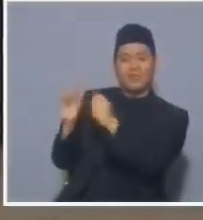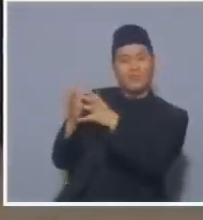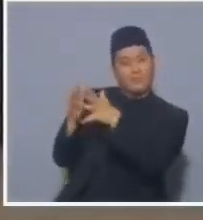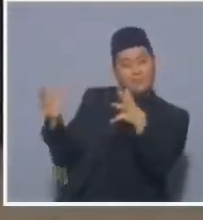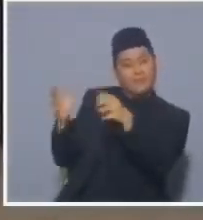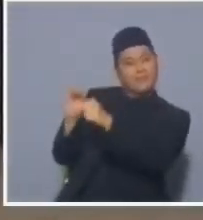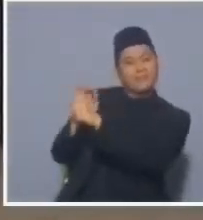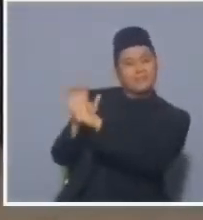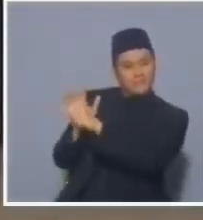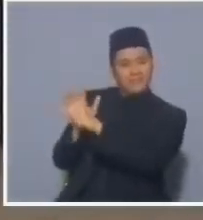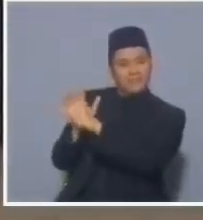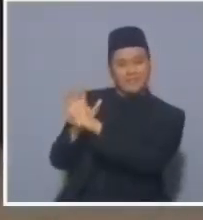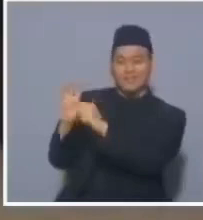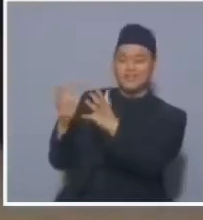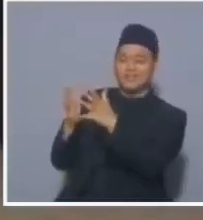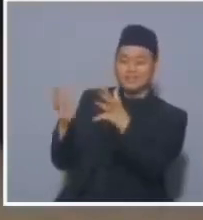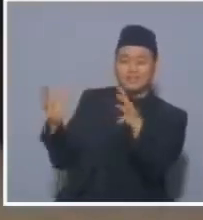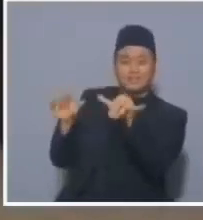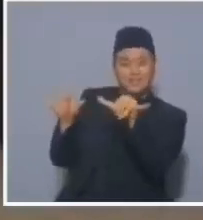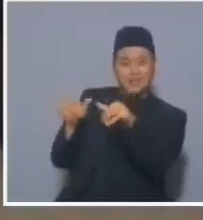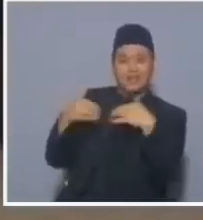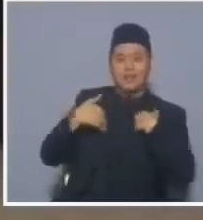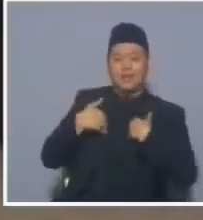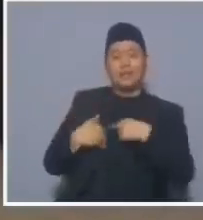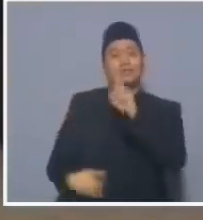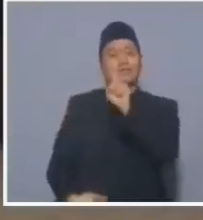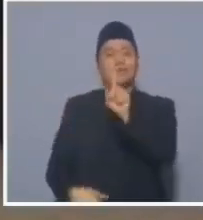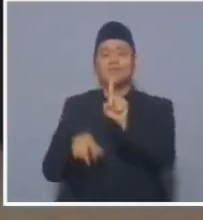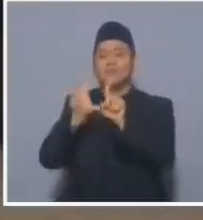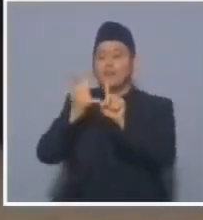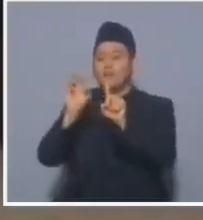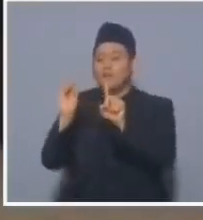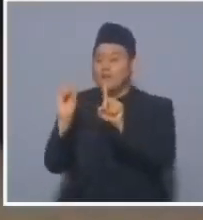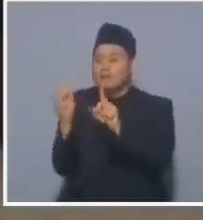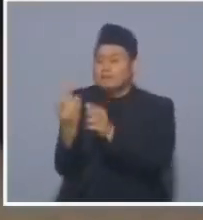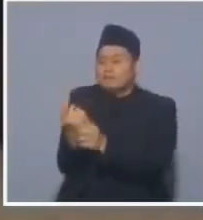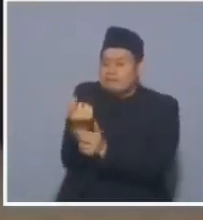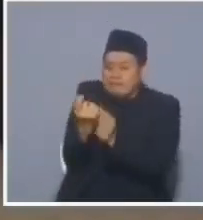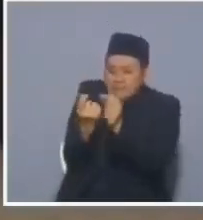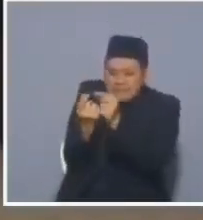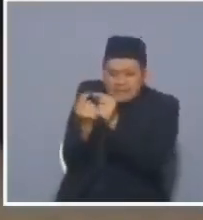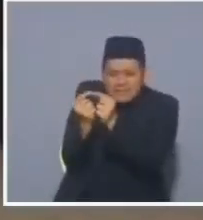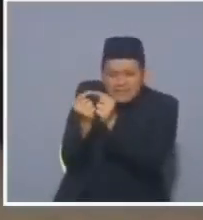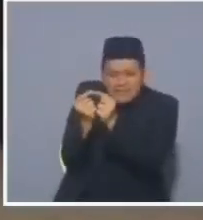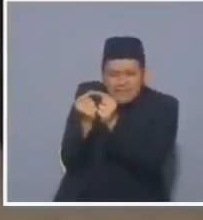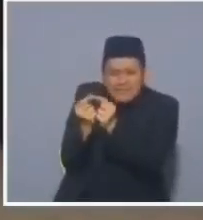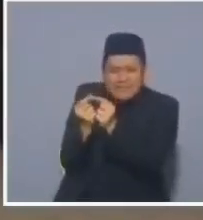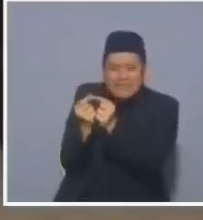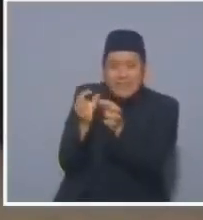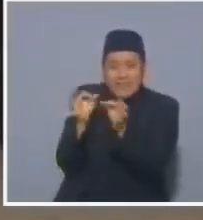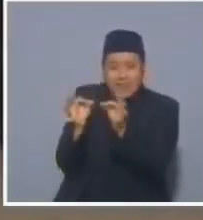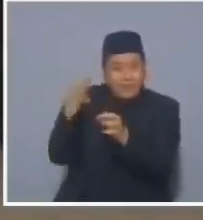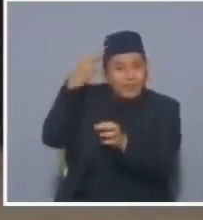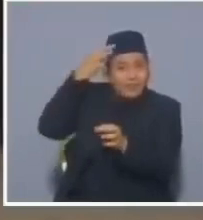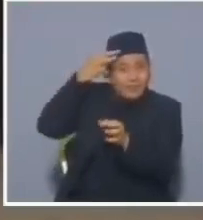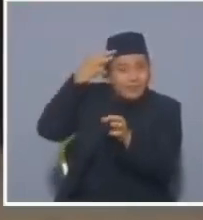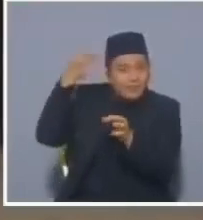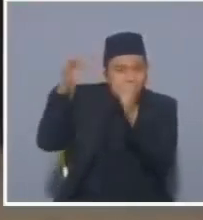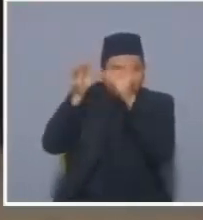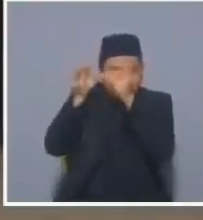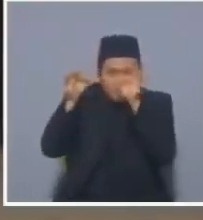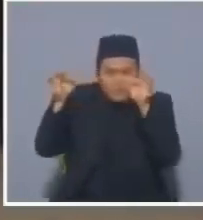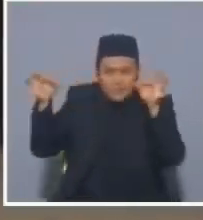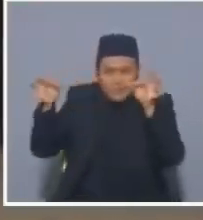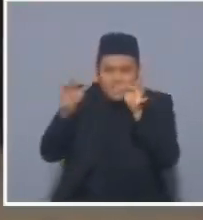ini, saiznya lebih kurang 100 nanometer saja. Kalau kita ambil sehelai rambut tu, kita hiris 1000, itulah saiz